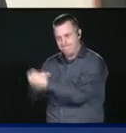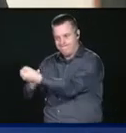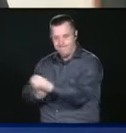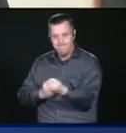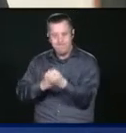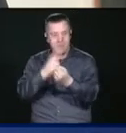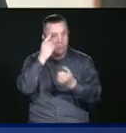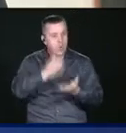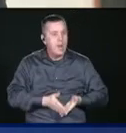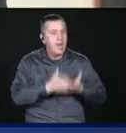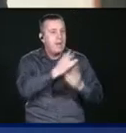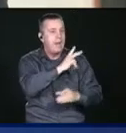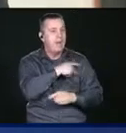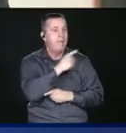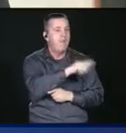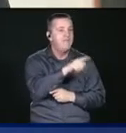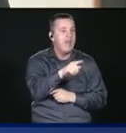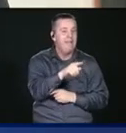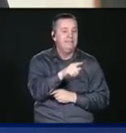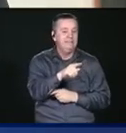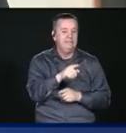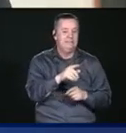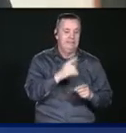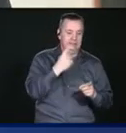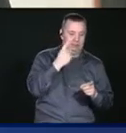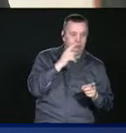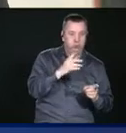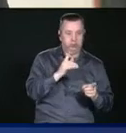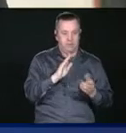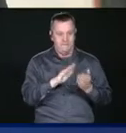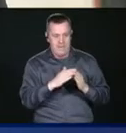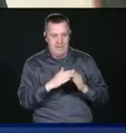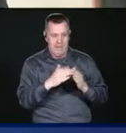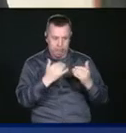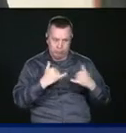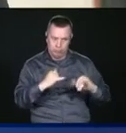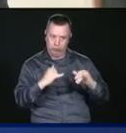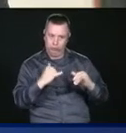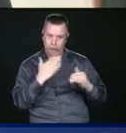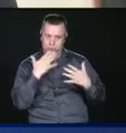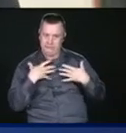à aider les provinces à s'assurer que les villes restent en santé.